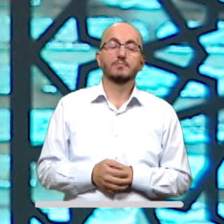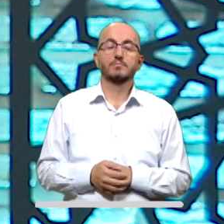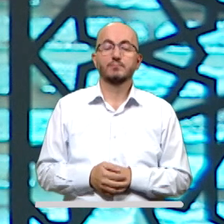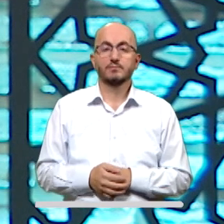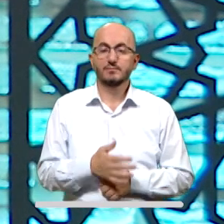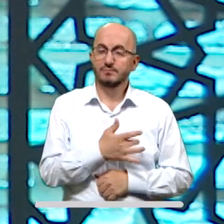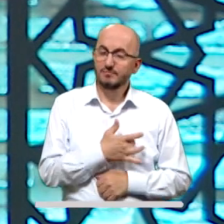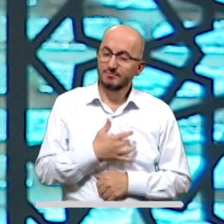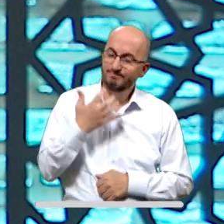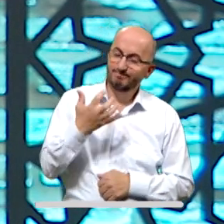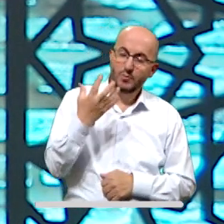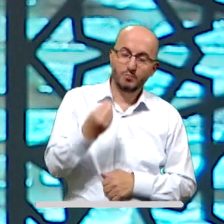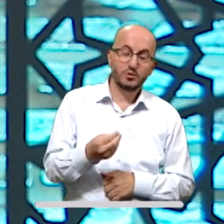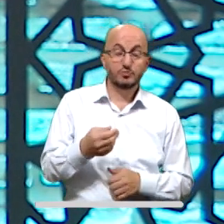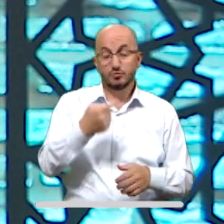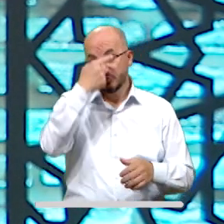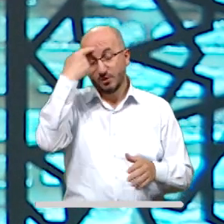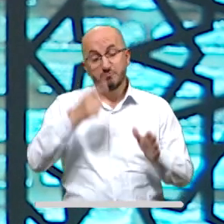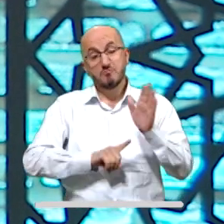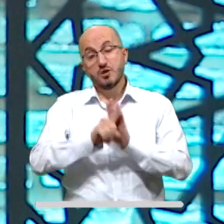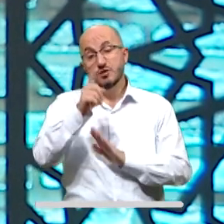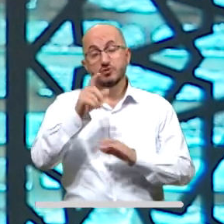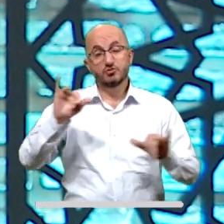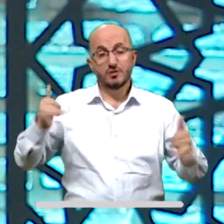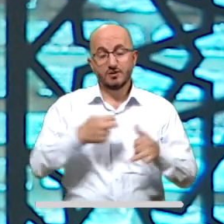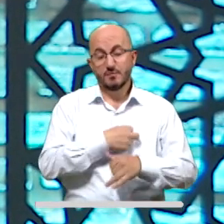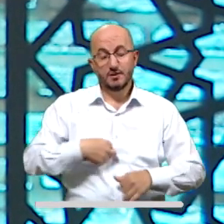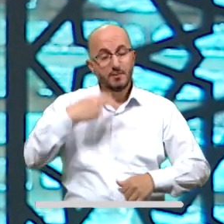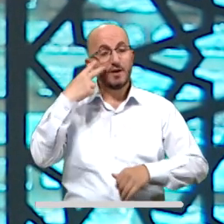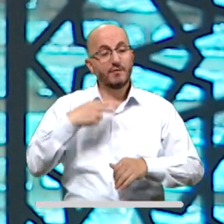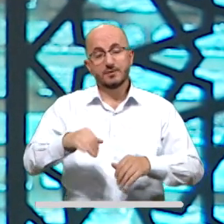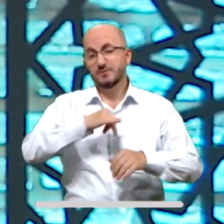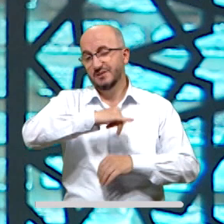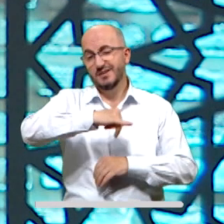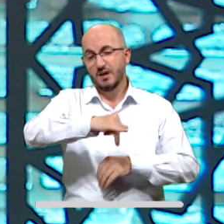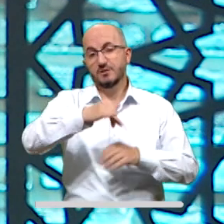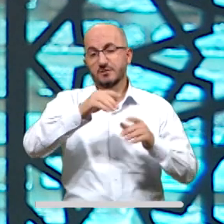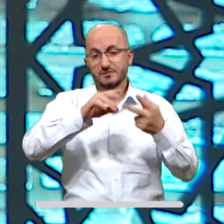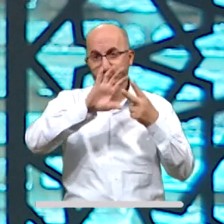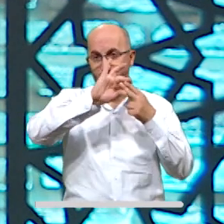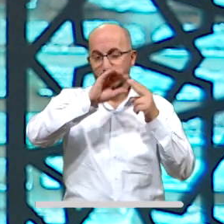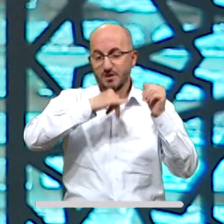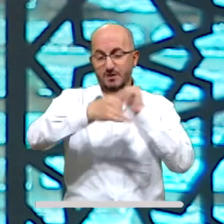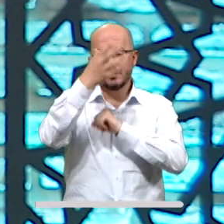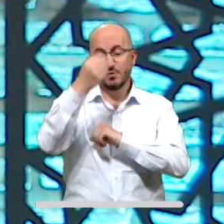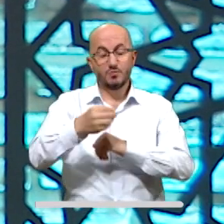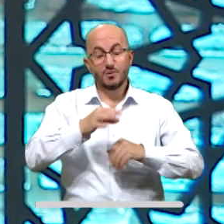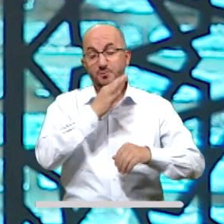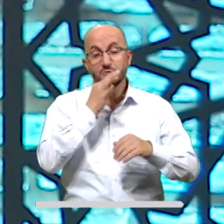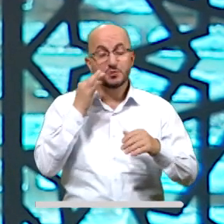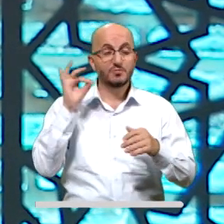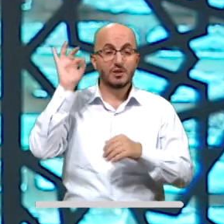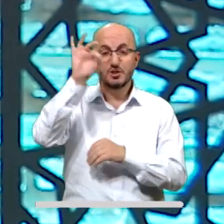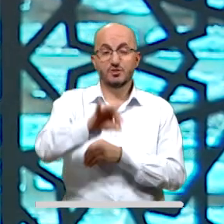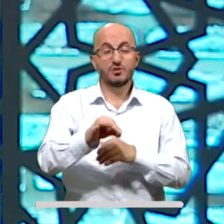sağduyulu olmak gerekiyor. Umarım başarırız ve cennette Efendimiz sallallahu aleyhi ve sellemle böyle yakın olma bahtiyarlığına